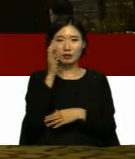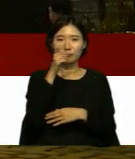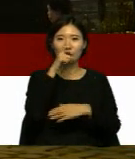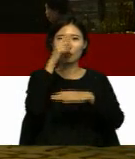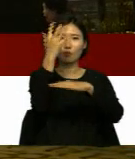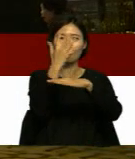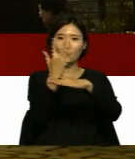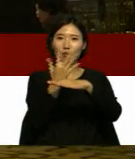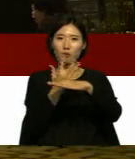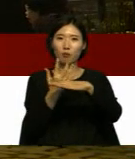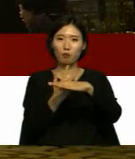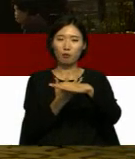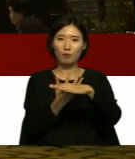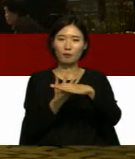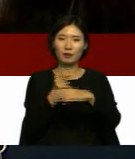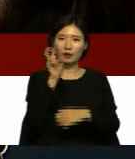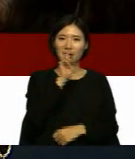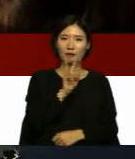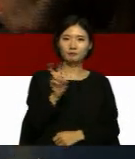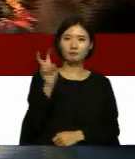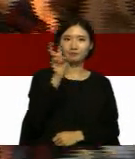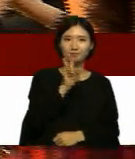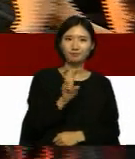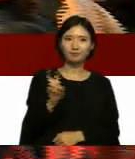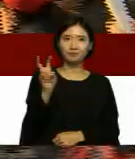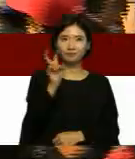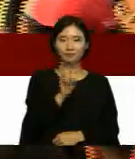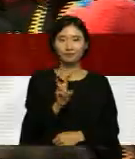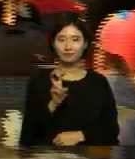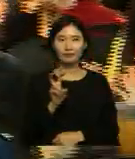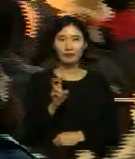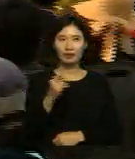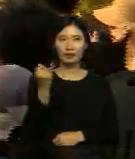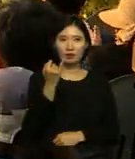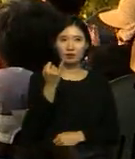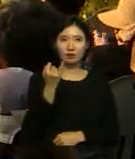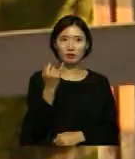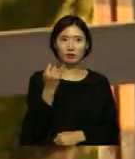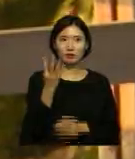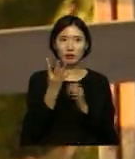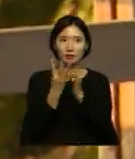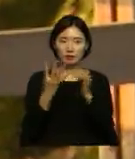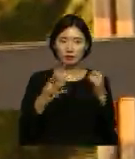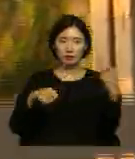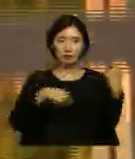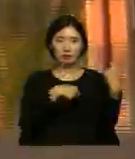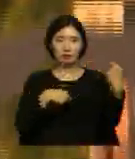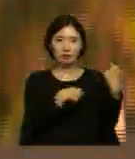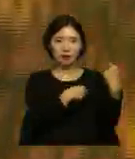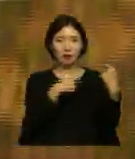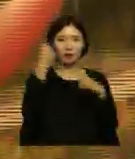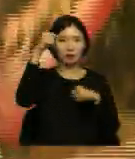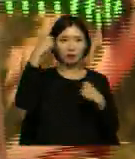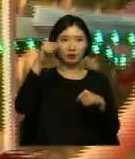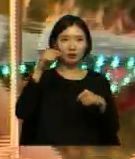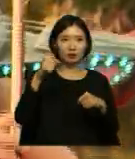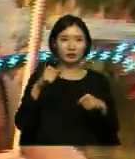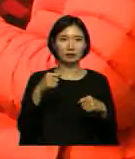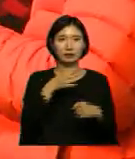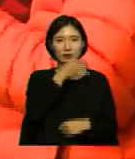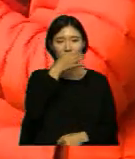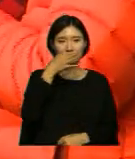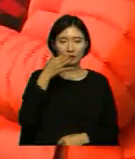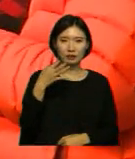배경으로 시립예술단의 합창과 역동적이고 파워풀한 여성 4인조 전자현악 연주에 이르기까지 흥겨운